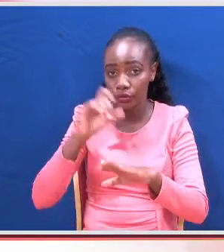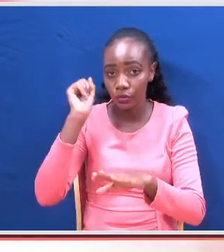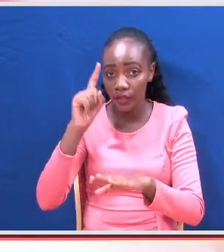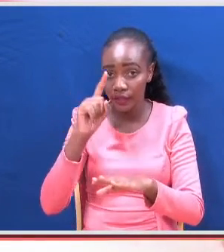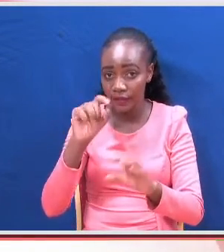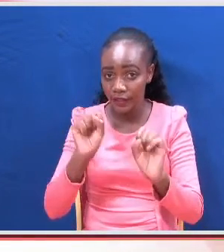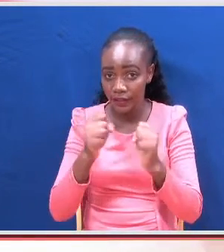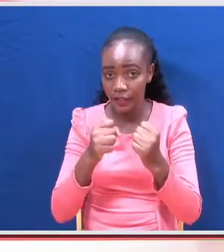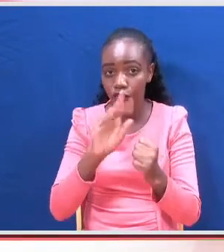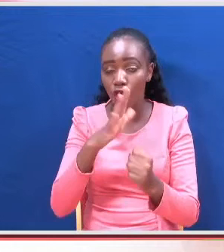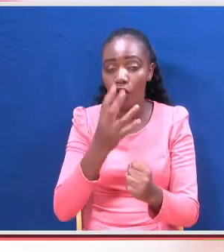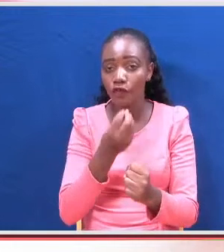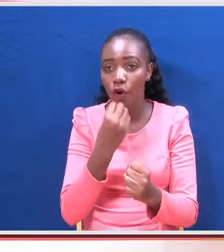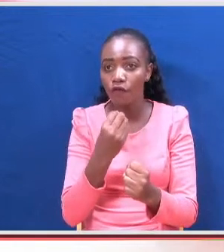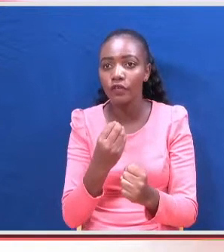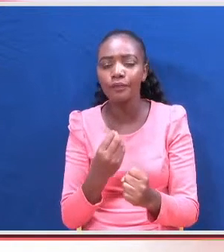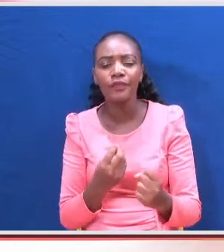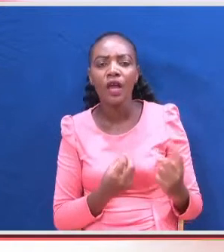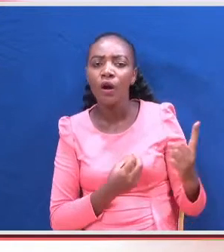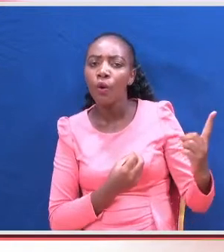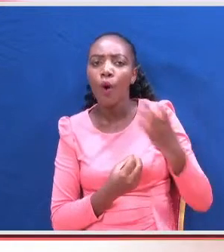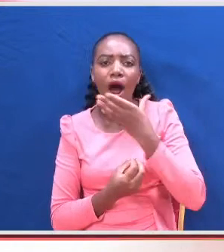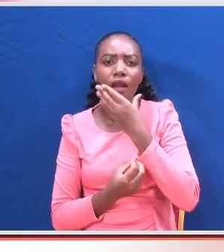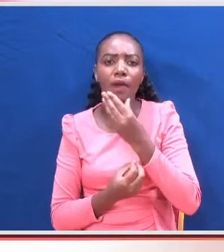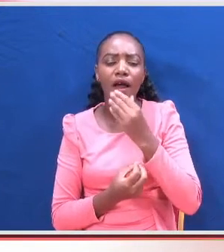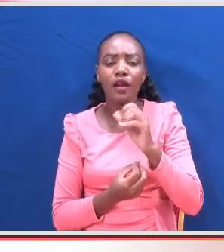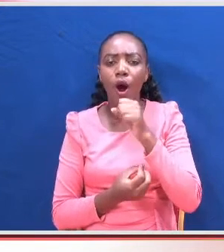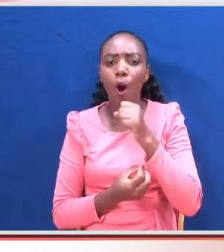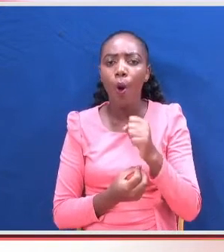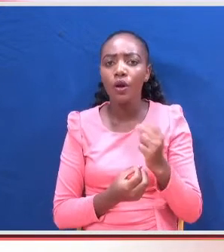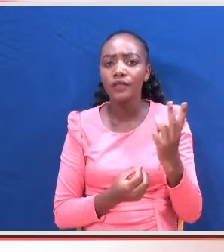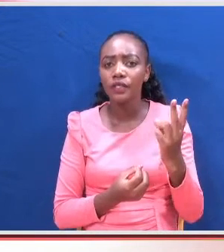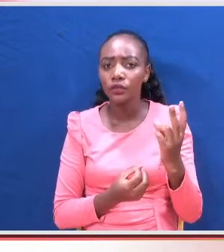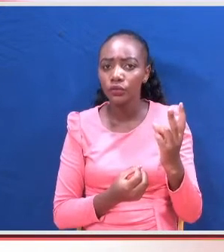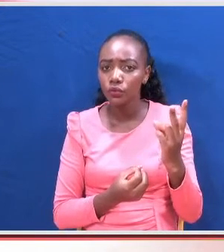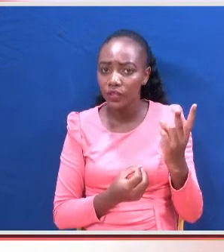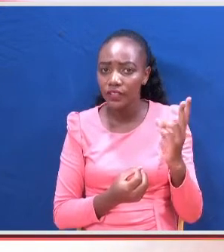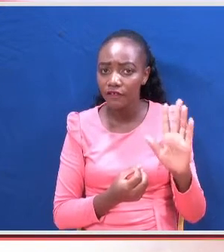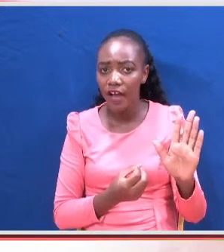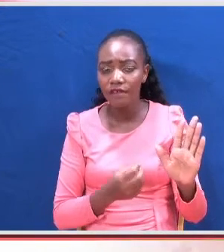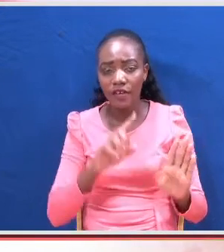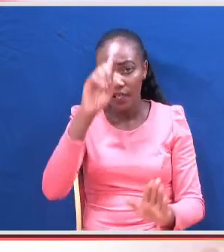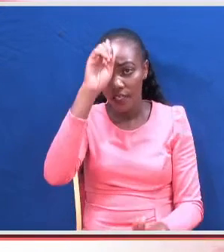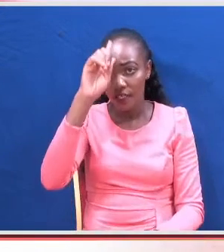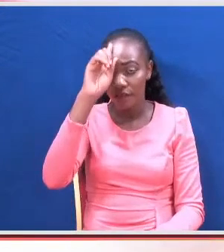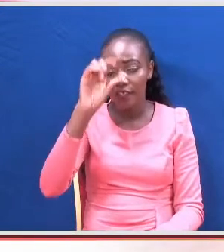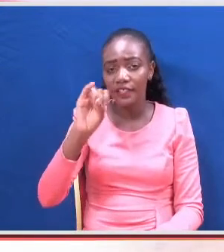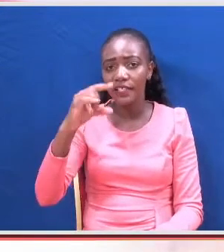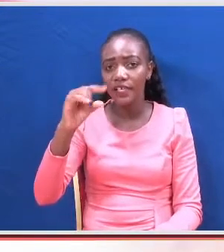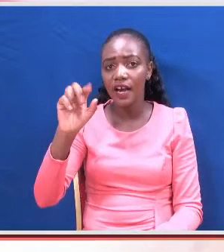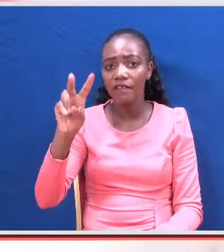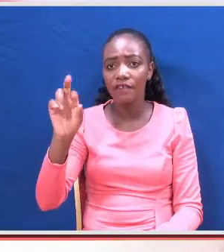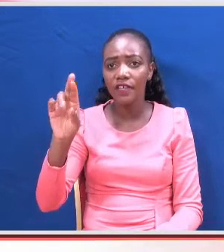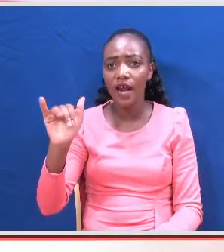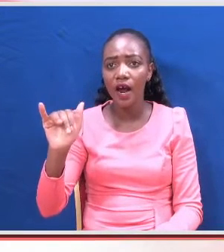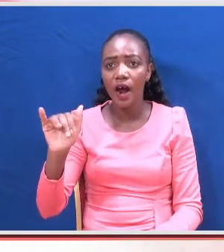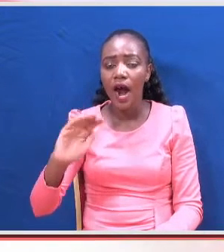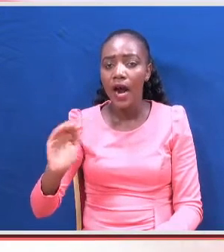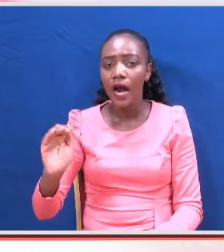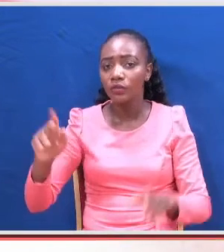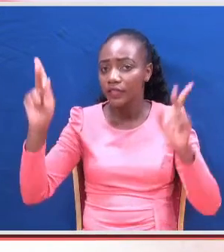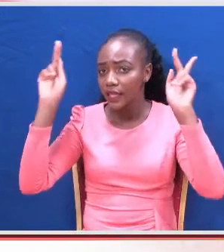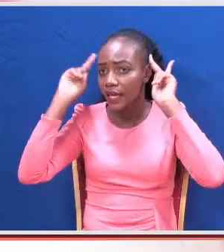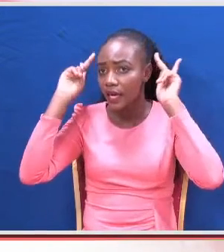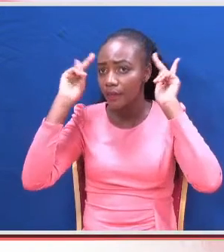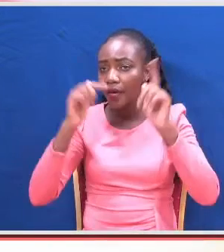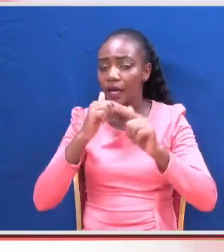siku, ni kuwa mwanamume mmoja mwenye umri wa miaka 25 katika kijiji cha Igavira, eneo bunge la Malava, Kakamega,